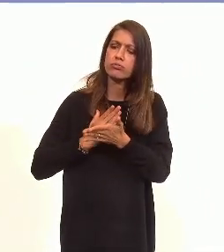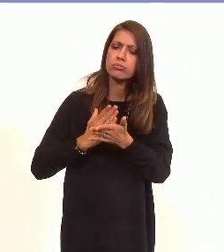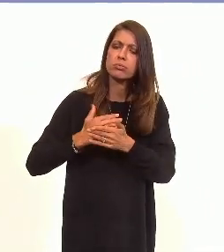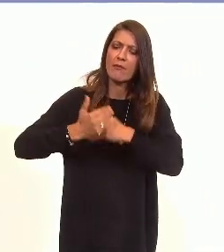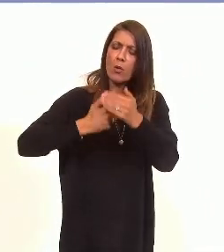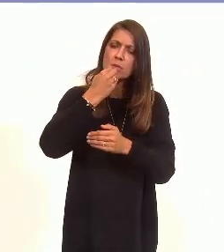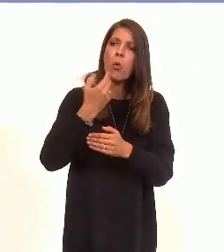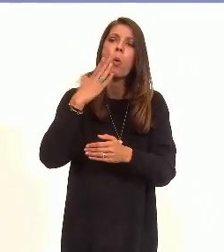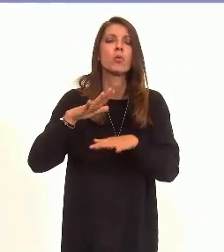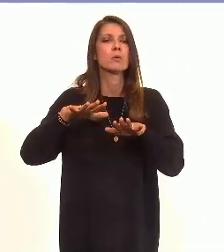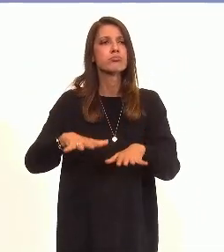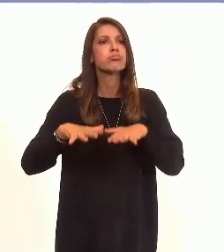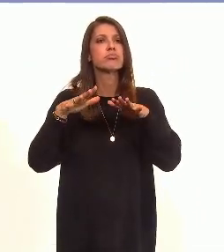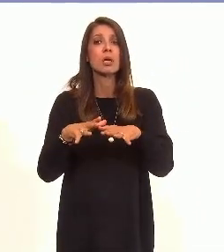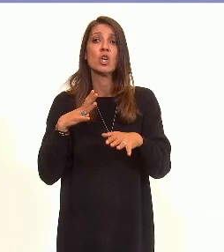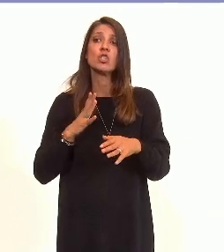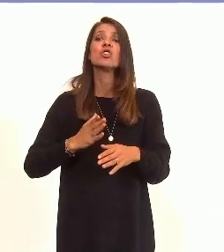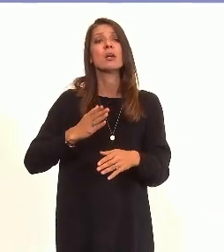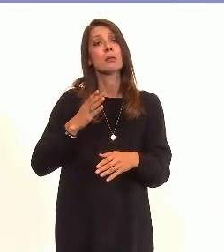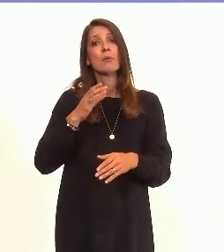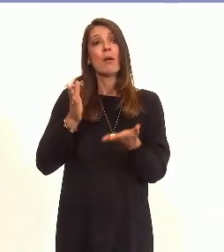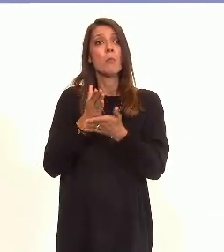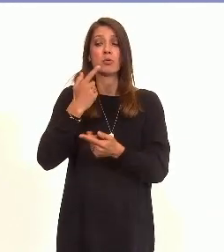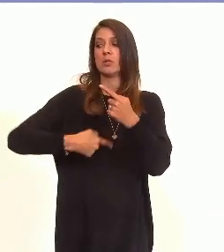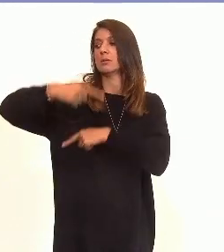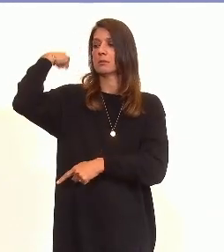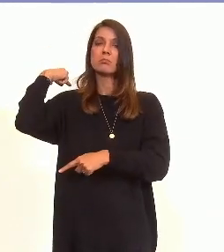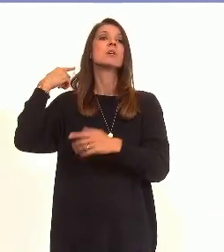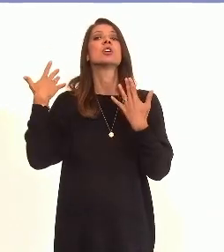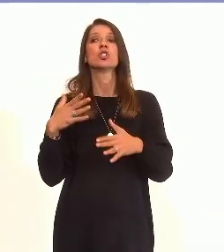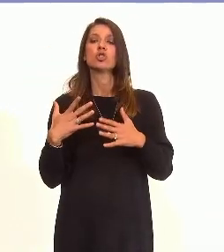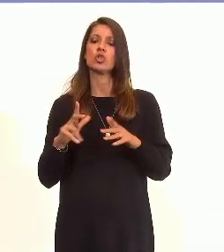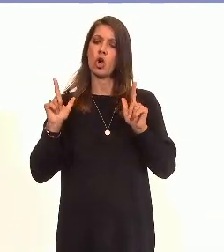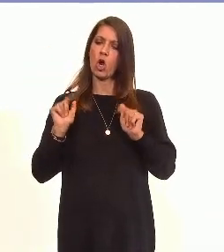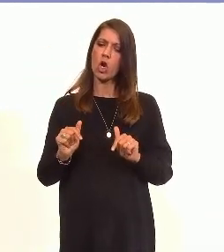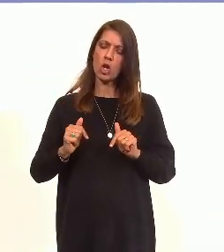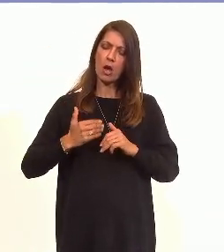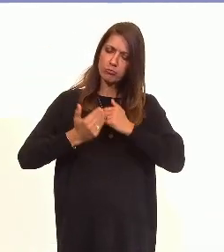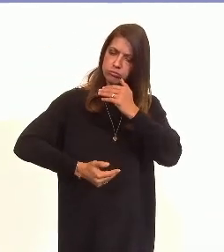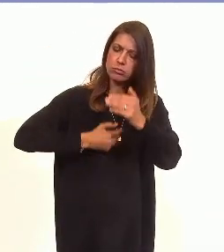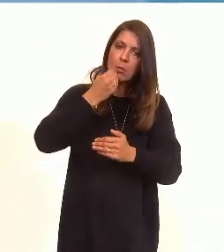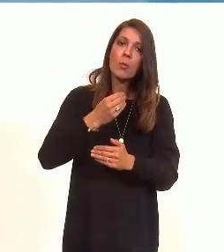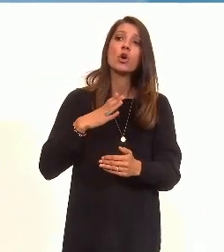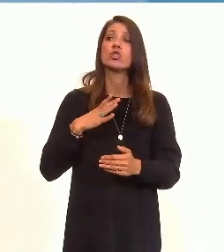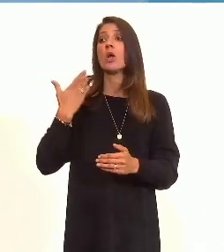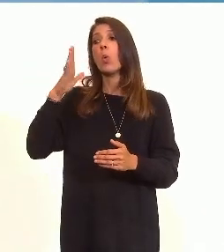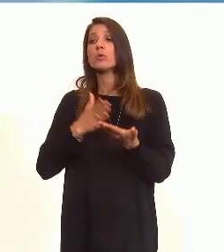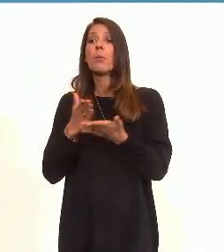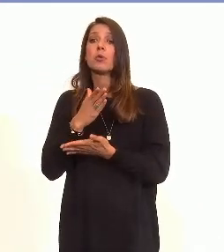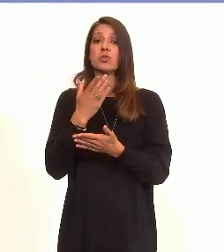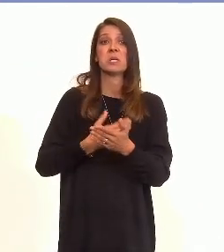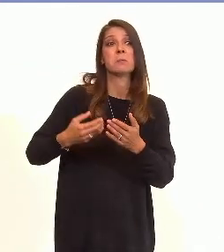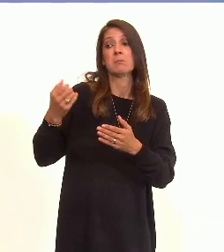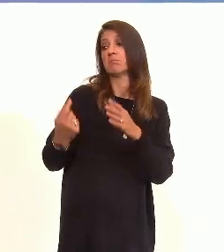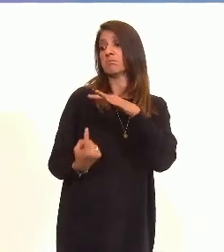projets plus anciens qui ont trouvé leur pérennité. Il y a des projets qui ont été initialement expérimentaux et qui depuis passent dans le droit commun. Et ça, c'est ce que